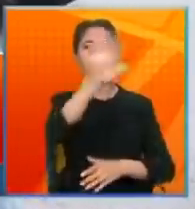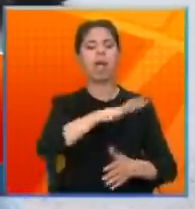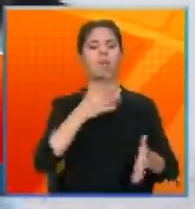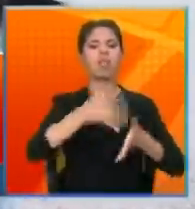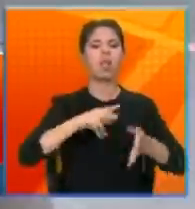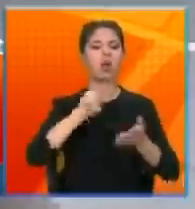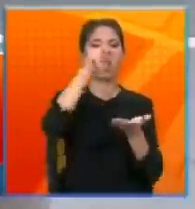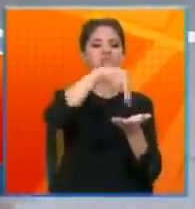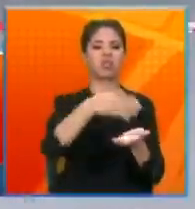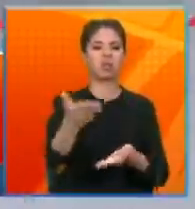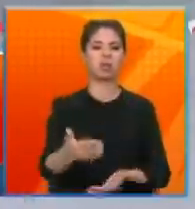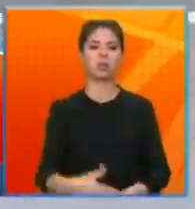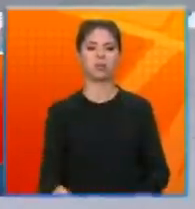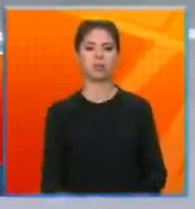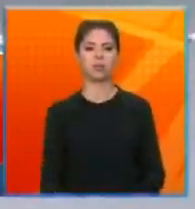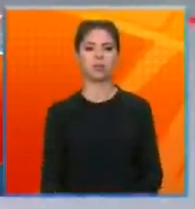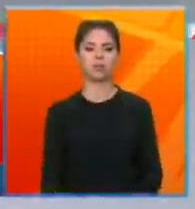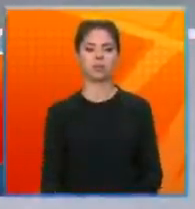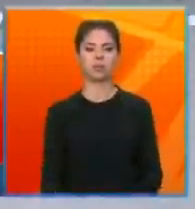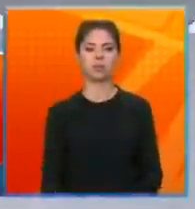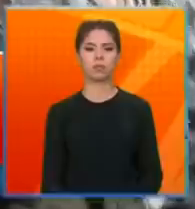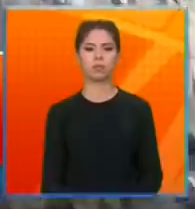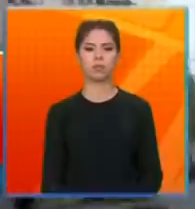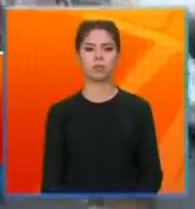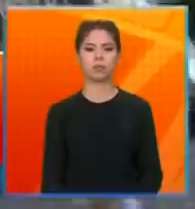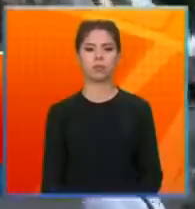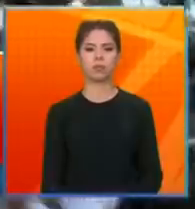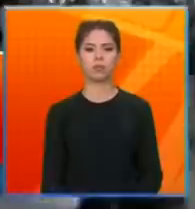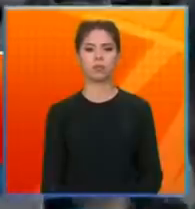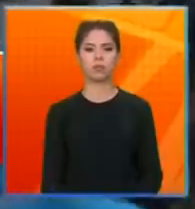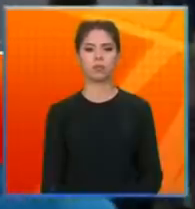şekilde ağlayarak çıktık yani. Yetkili kişiler geldi. Onları incelemesini bekliyoruz.